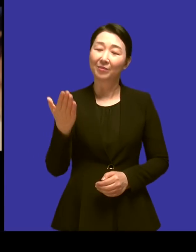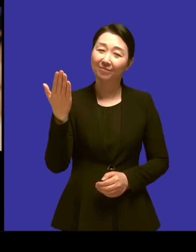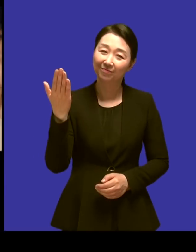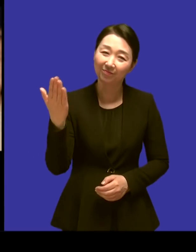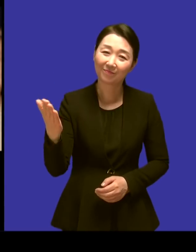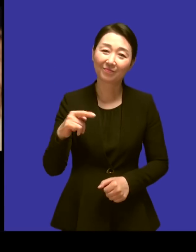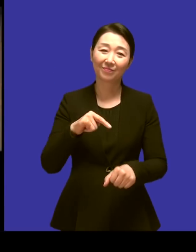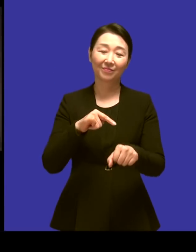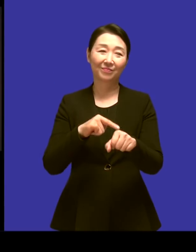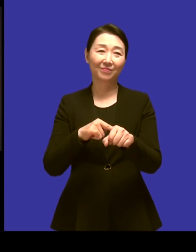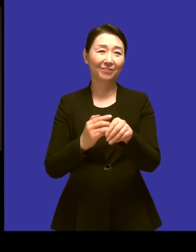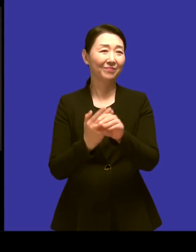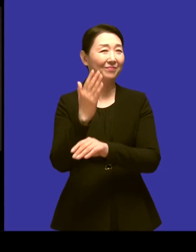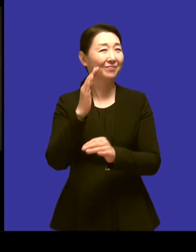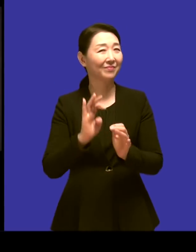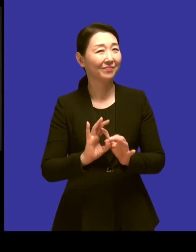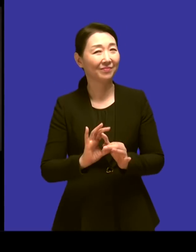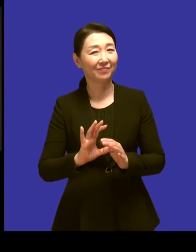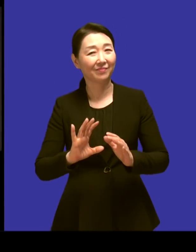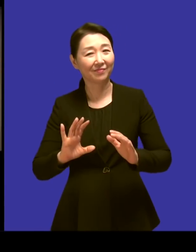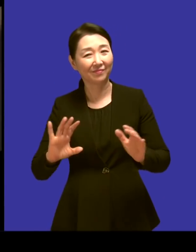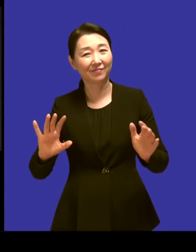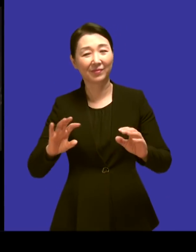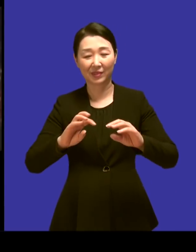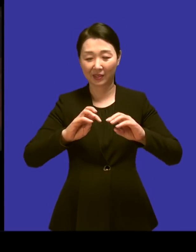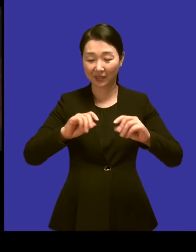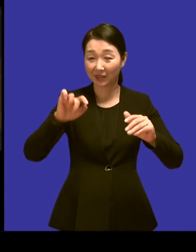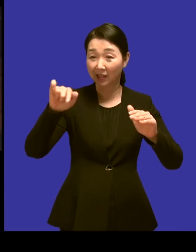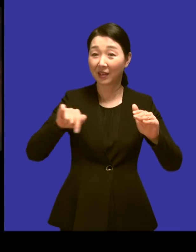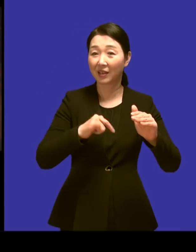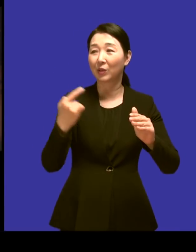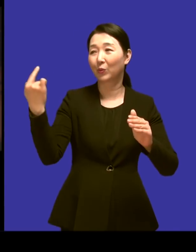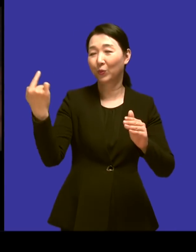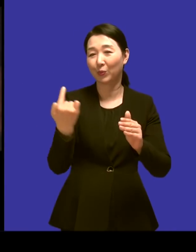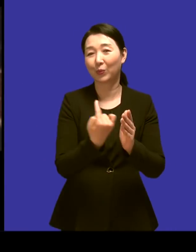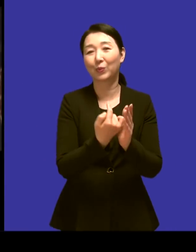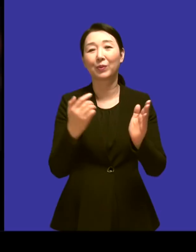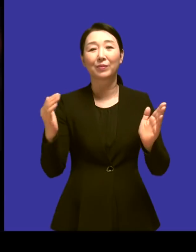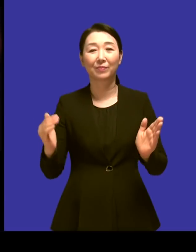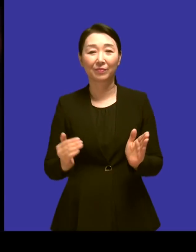시간을 뚫고 이 땅 가운데 오셨네.